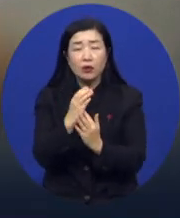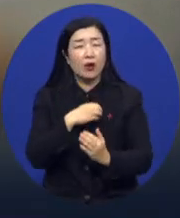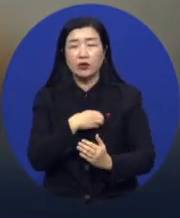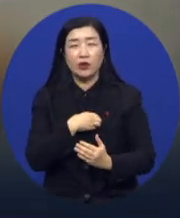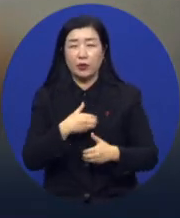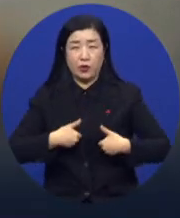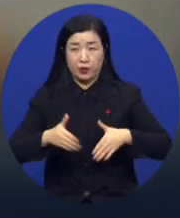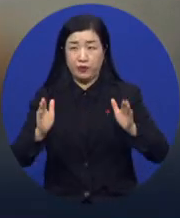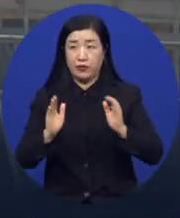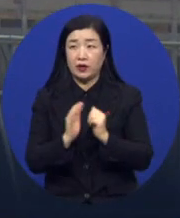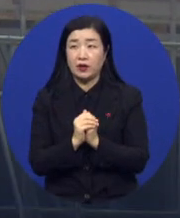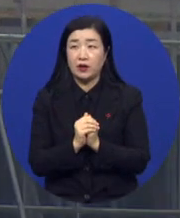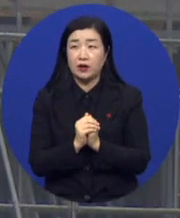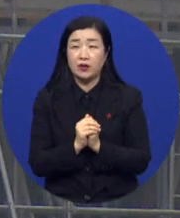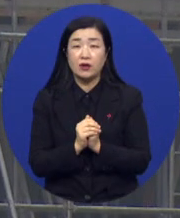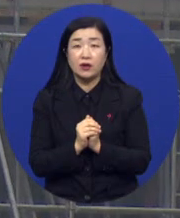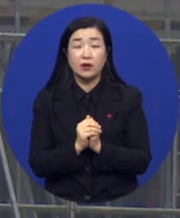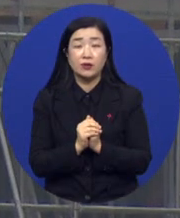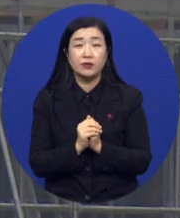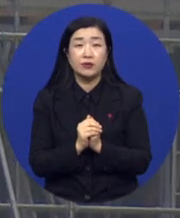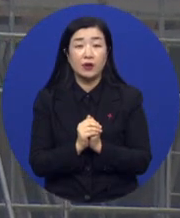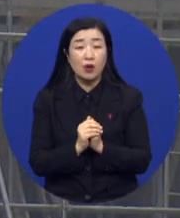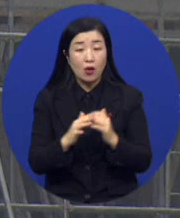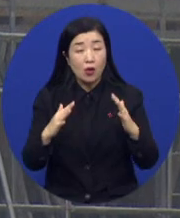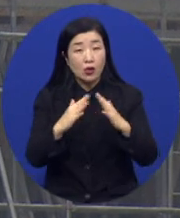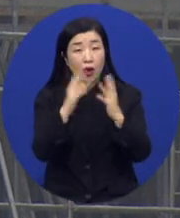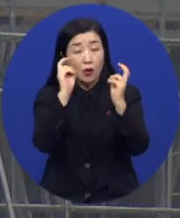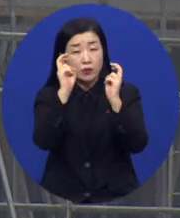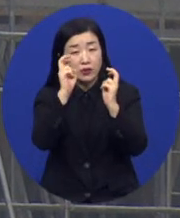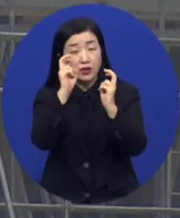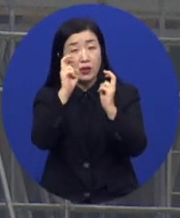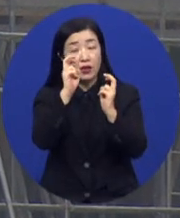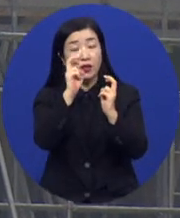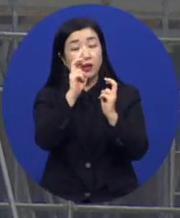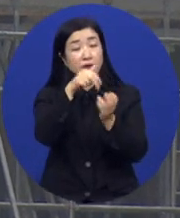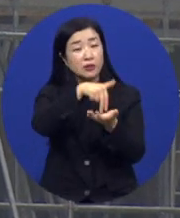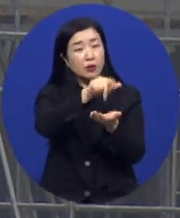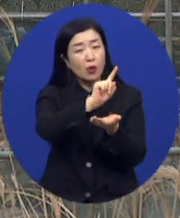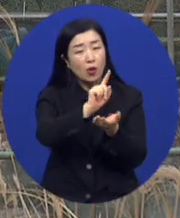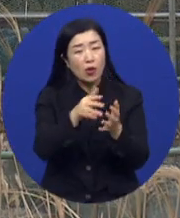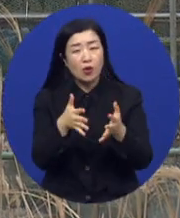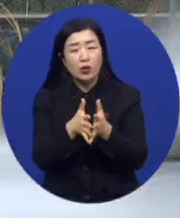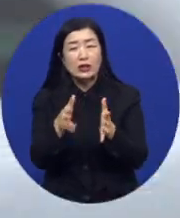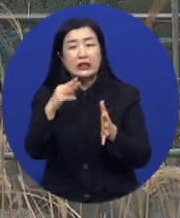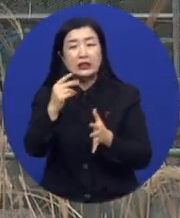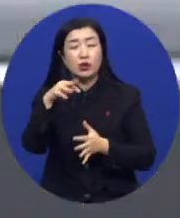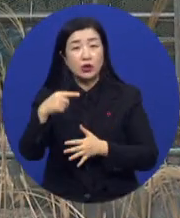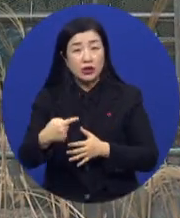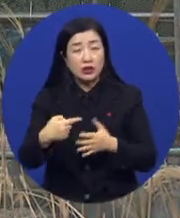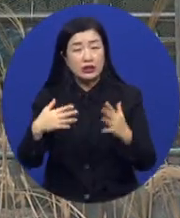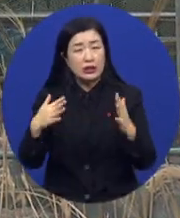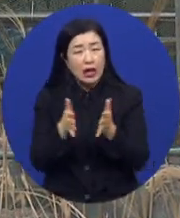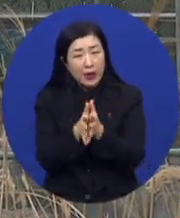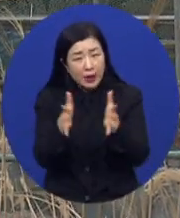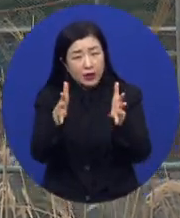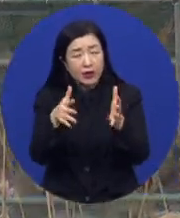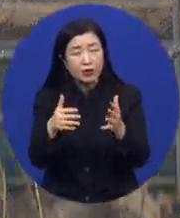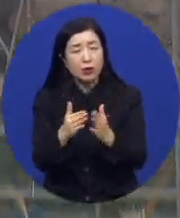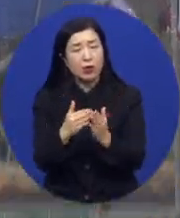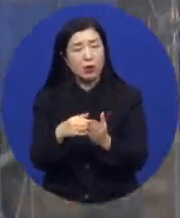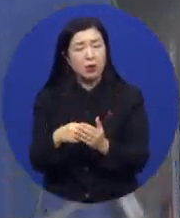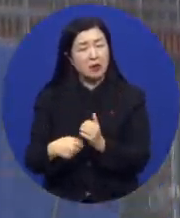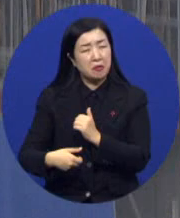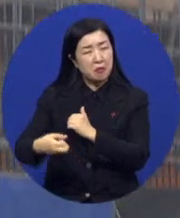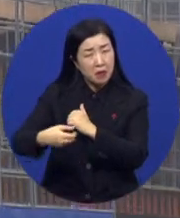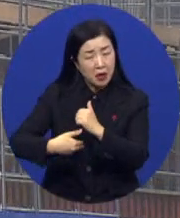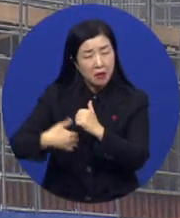그게 준공이 됩니까? 건설업체 관계자들은 아파트나 리조트를 지을 때이 같은 제안을 은밀하게 받아본 적이